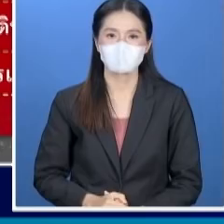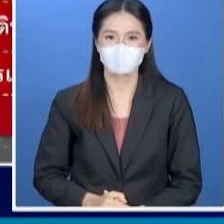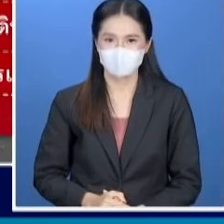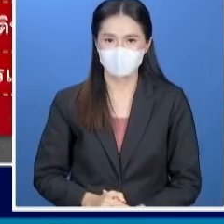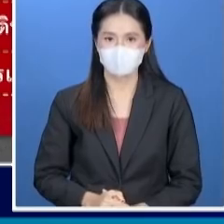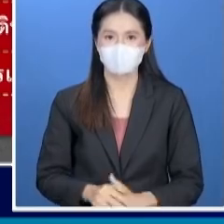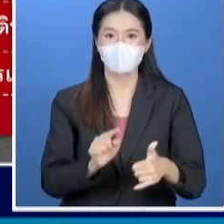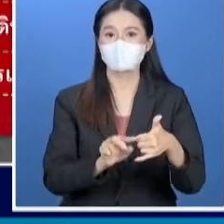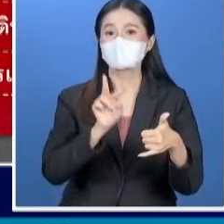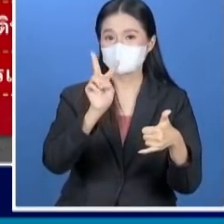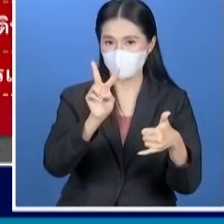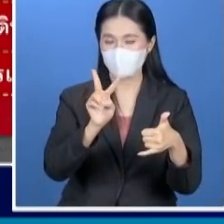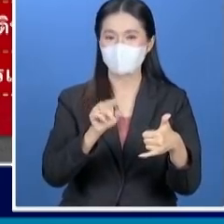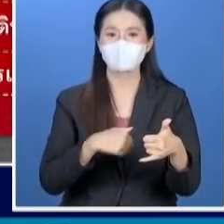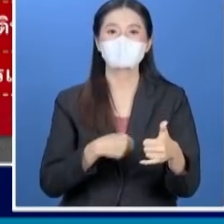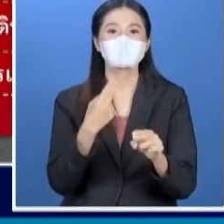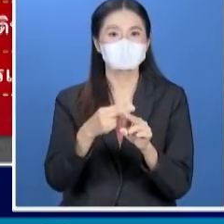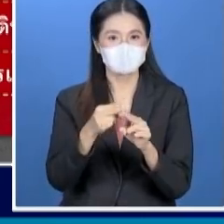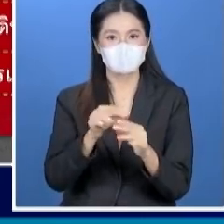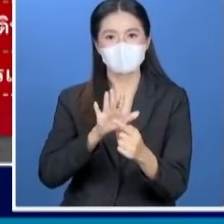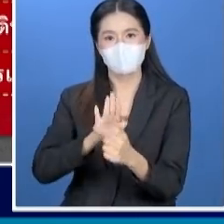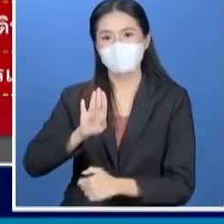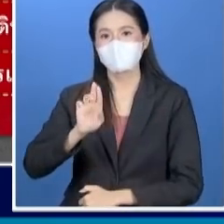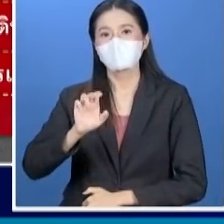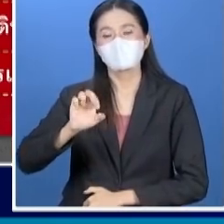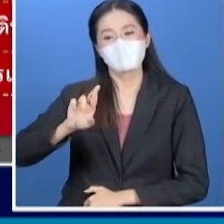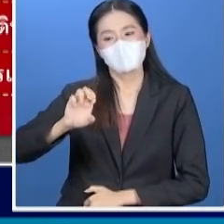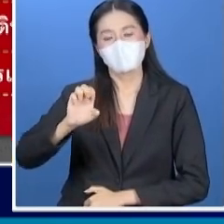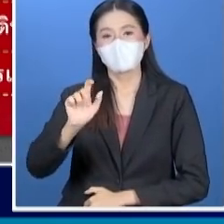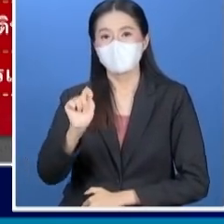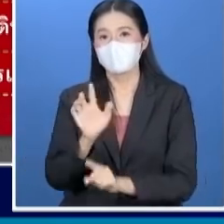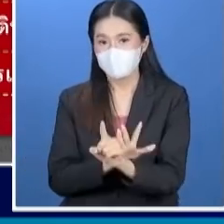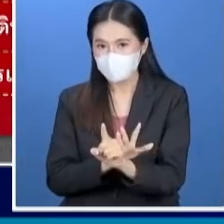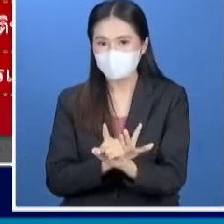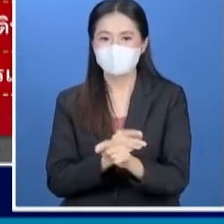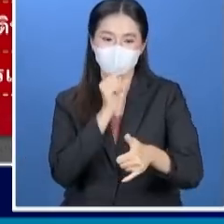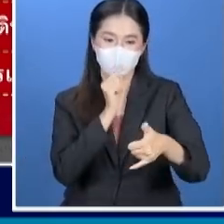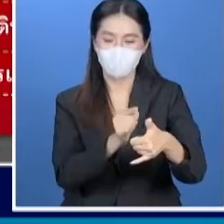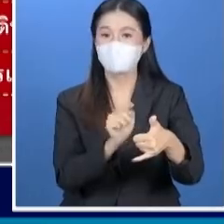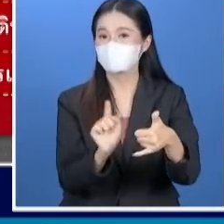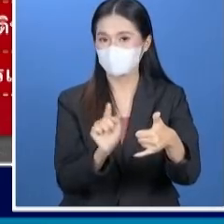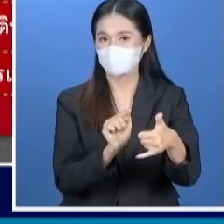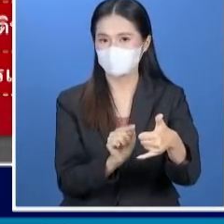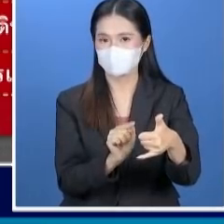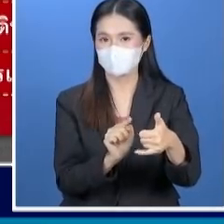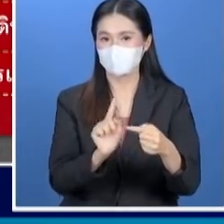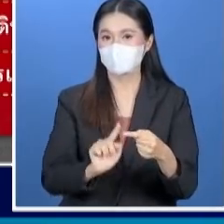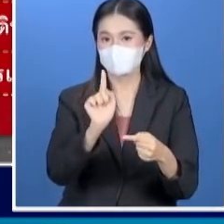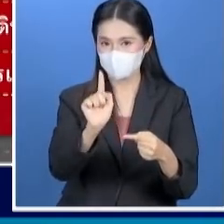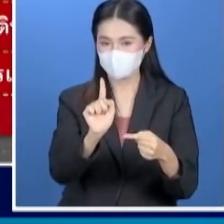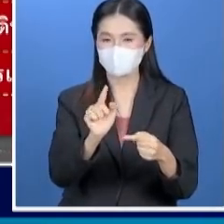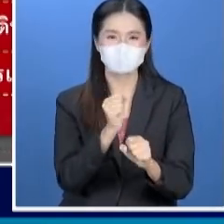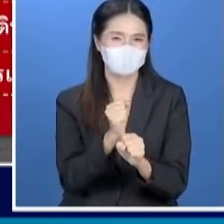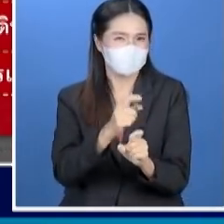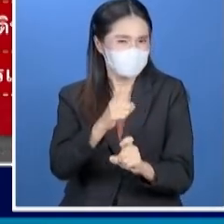ผู้ต้องหาที่2นายไพบูลย์หรือเบิร์ตตีกาญจนานันท์ดำเนินคดีในความผิดฐาน1ก